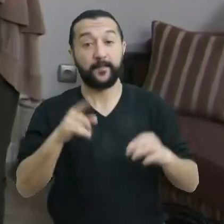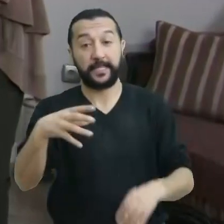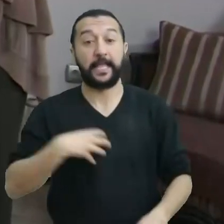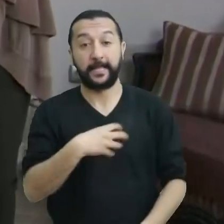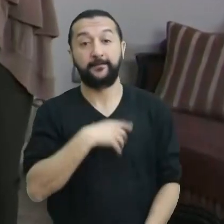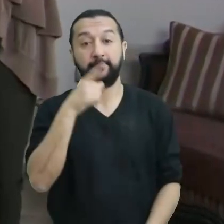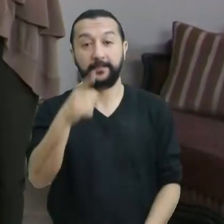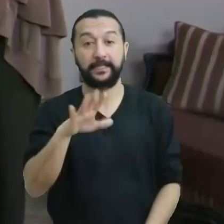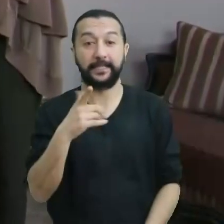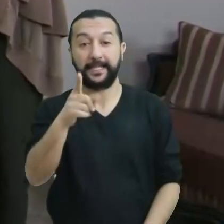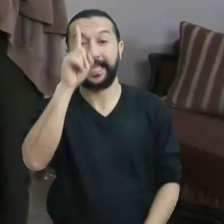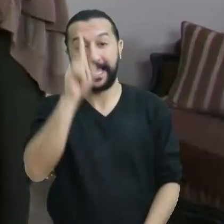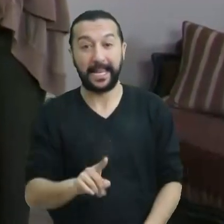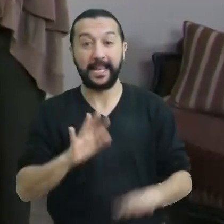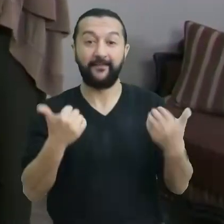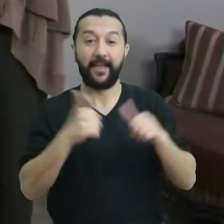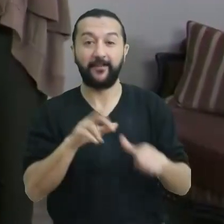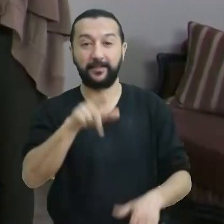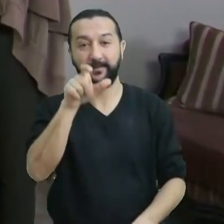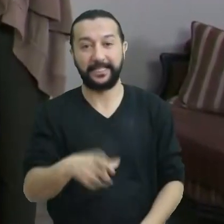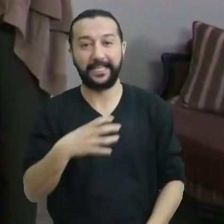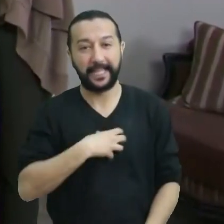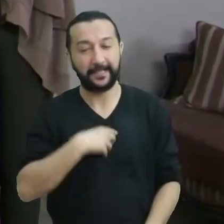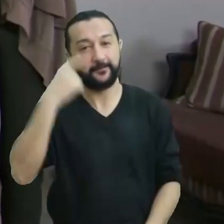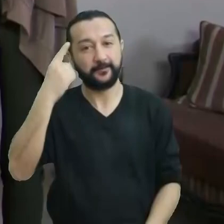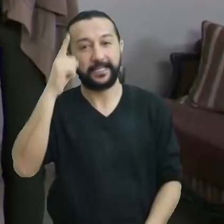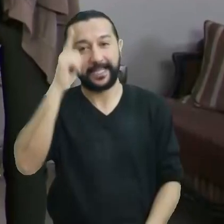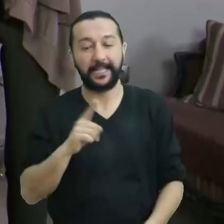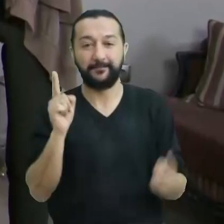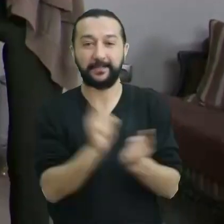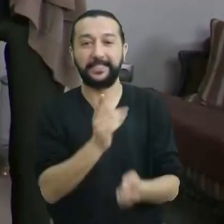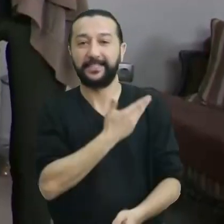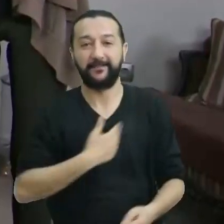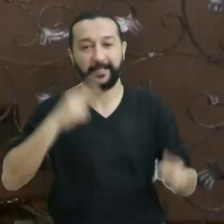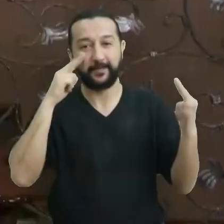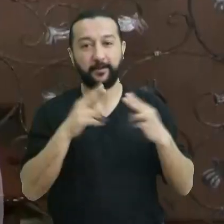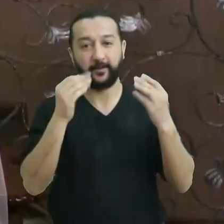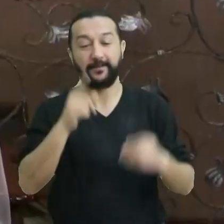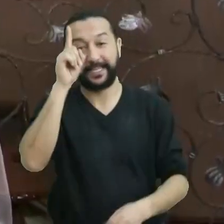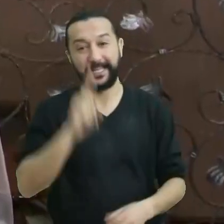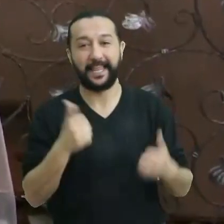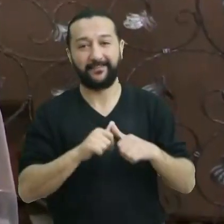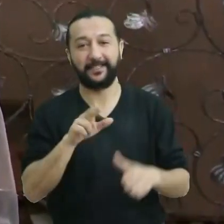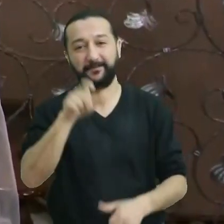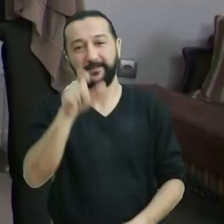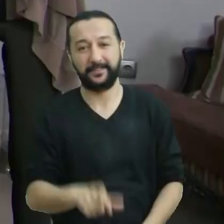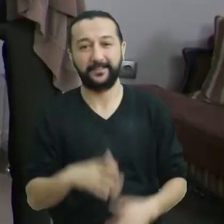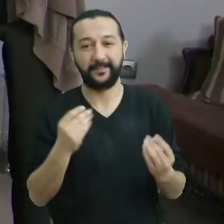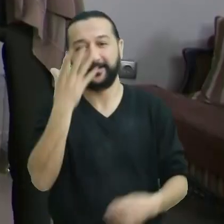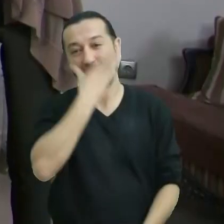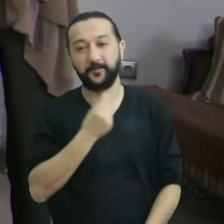Aymış kocuğum sanki ilk defa evleniyormuş gibi kendinize ya böyle birbirinize sevgiyle bakın tamam mı? İlk evlilikmiş gibi hani.